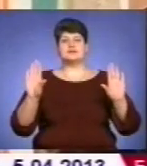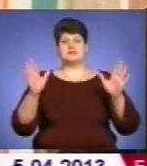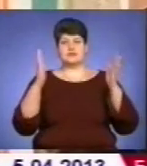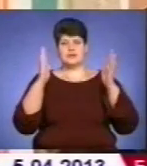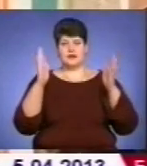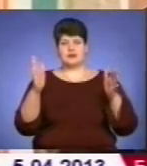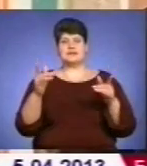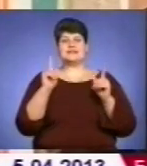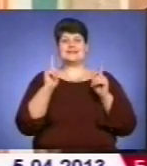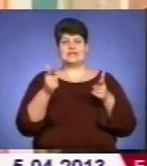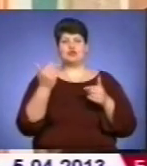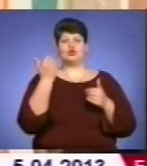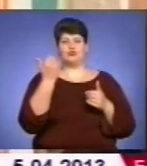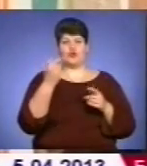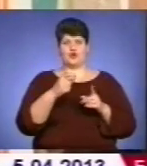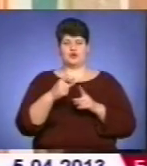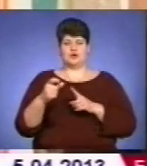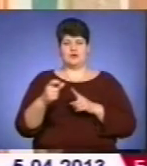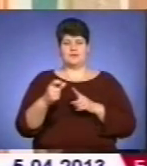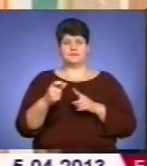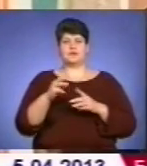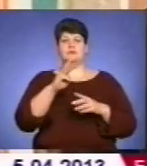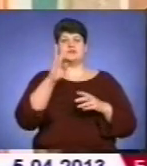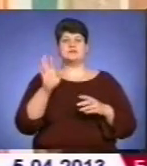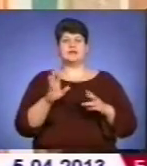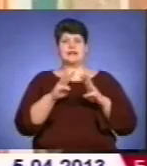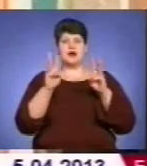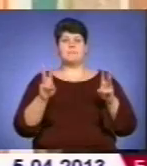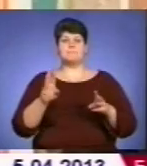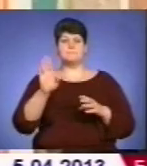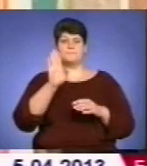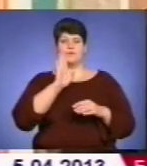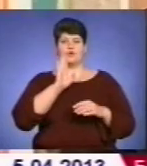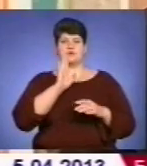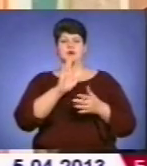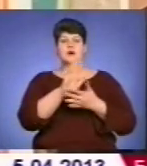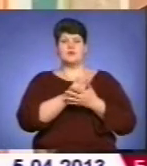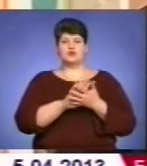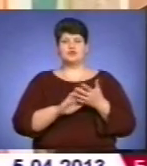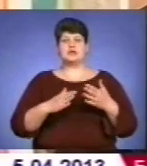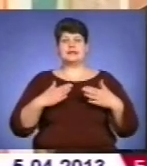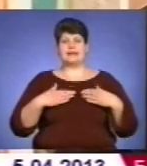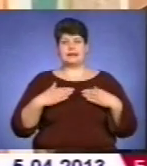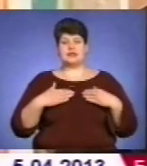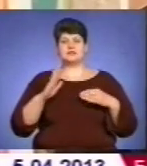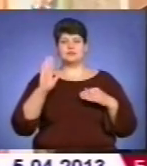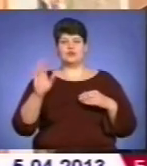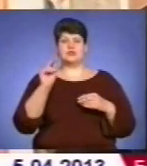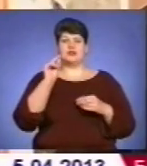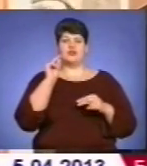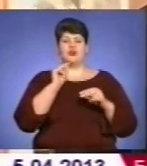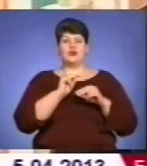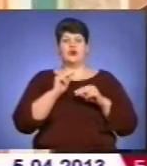згідно Твого слова». Пресвята Богородиця таким чином продовжує для нас і сьогодні бути вчителькою